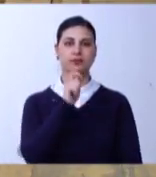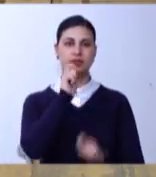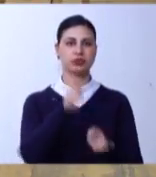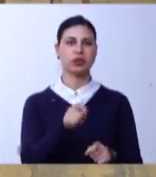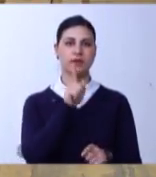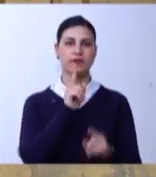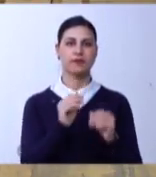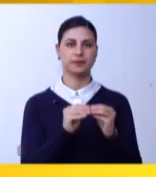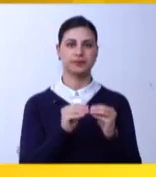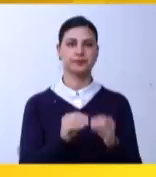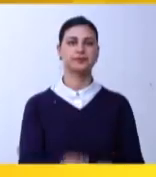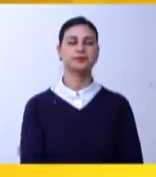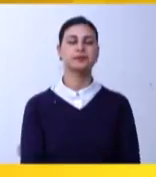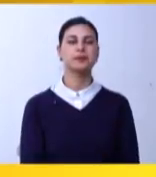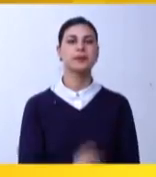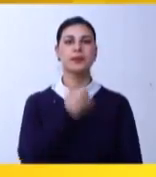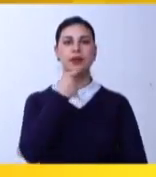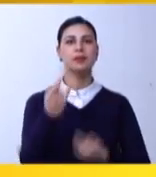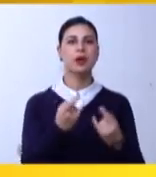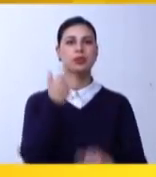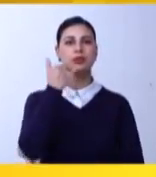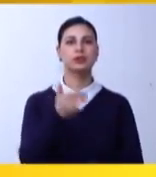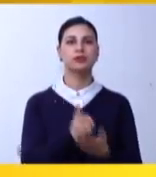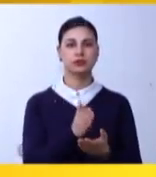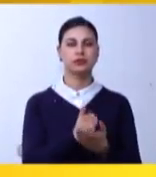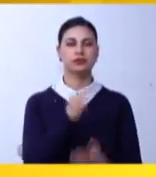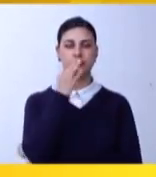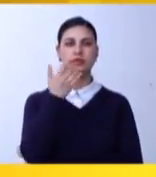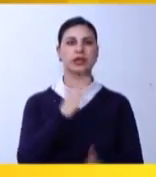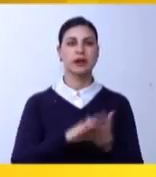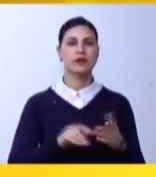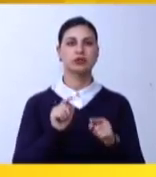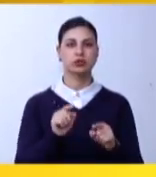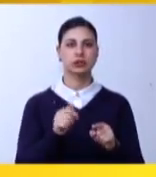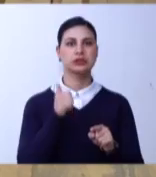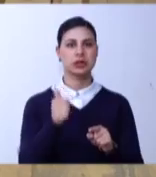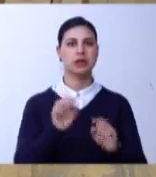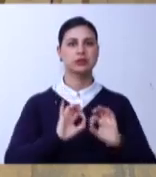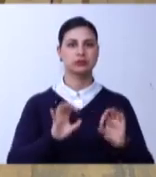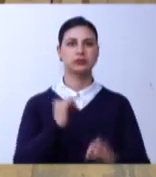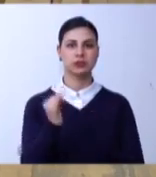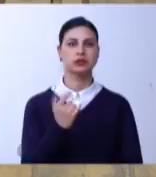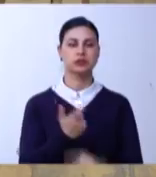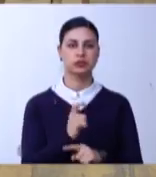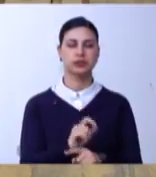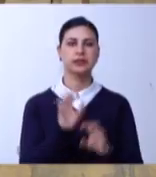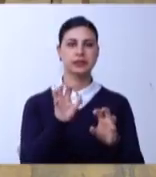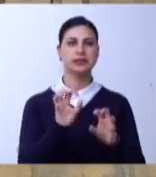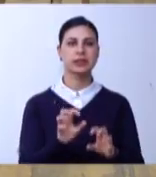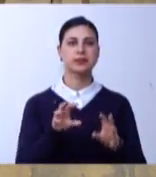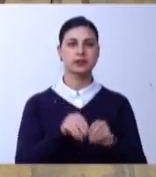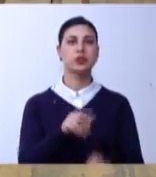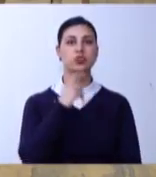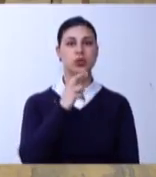ფუნქციას. მოდით აქ გავჩერდეთ, იმიტომ რომ აყურებელი გველოდება და შემდეგ გავაგზავნოთ ეს კარგი ნუსხა, მე ვფიქრობ ამ წესების. თეა,